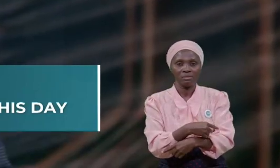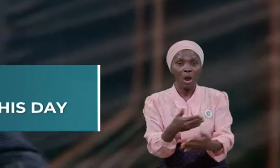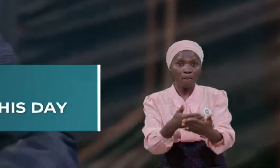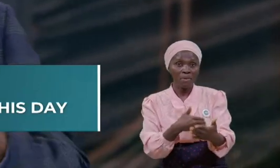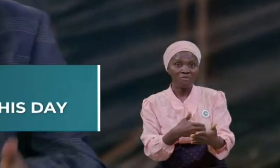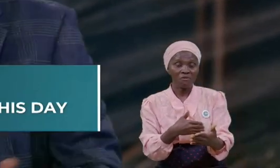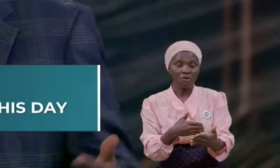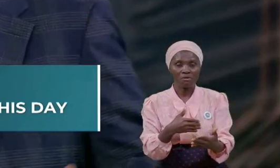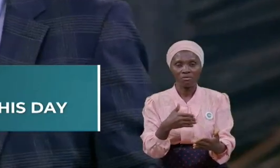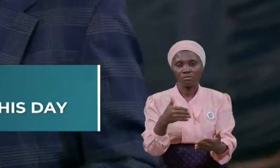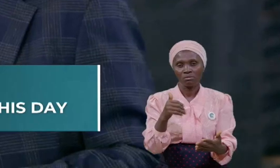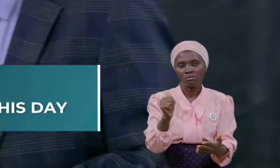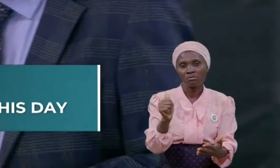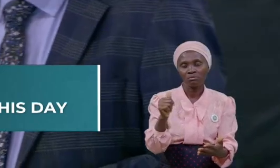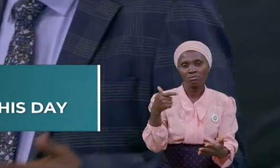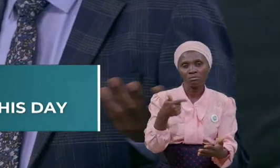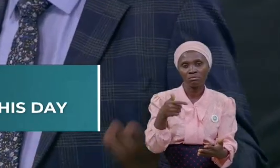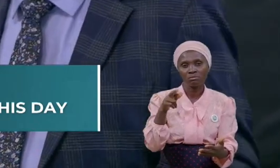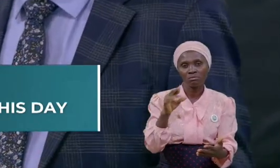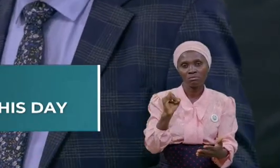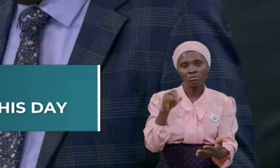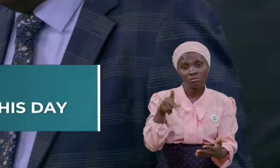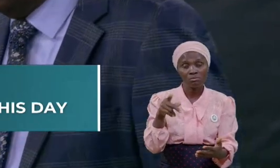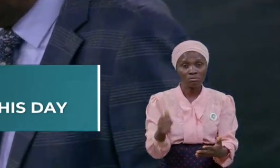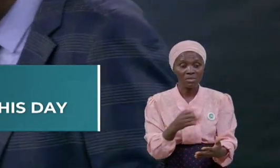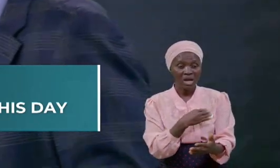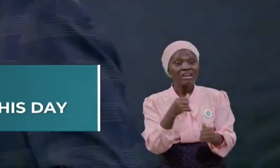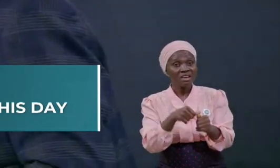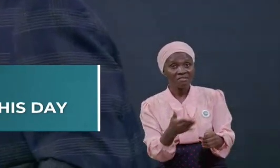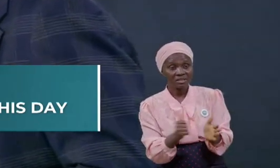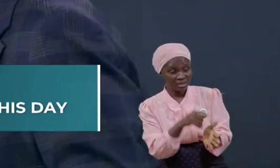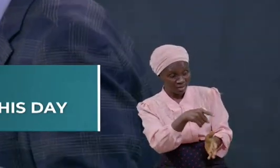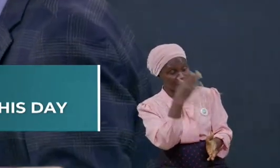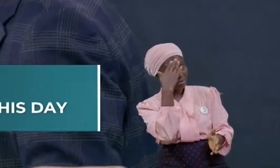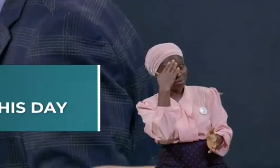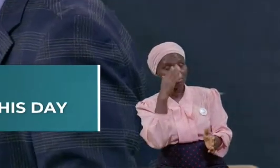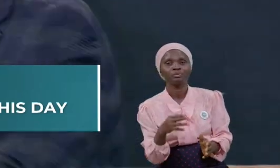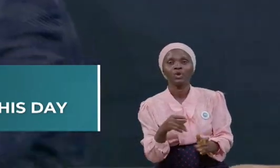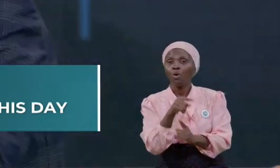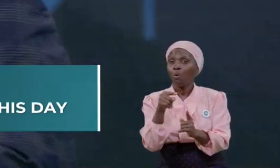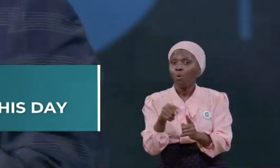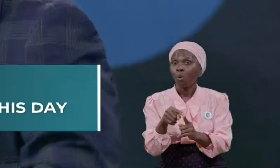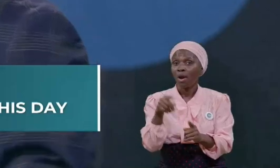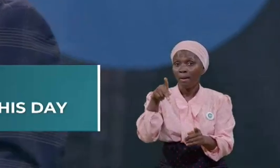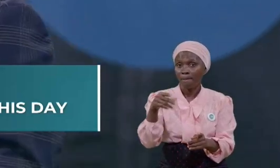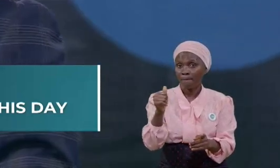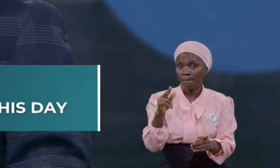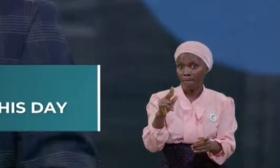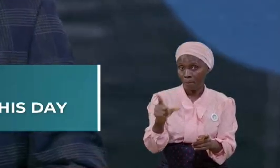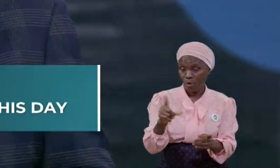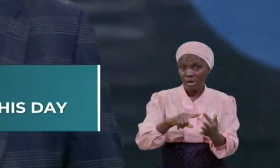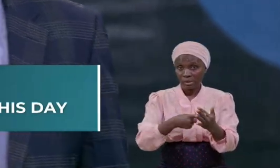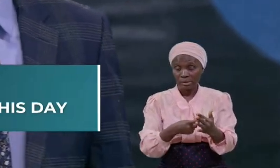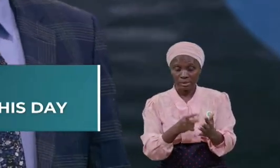ce qu'il avait connu, quand il avait commencé son message au roi Agrippa et à tous ceux